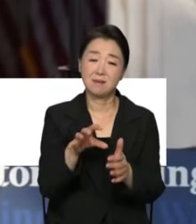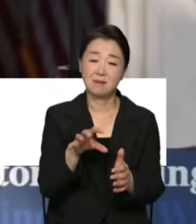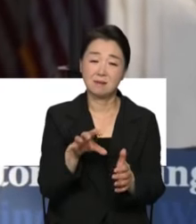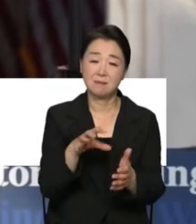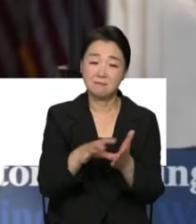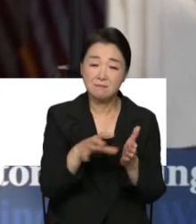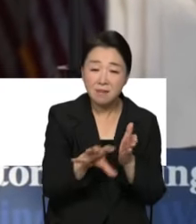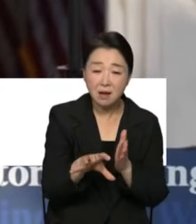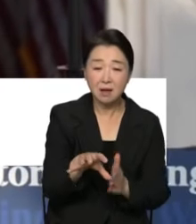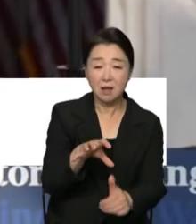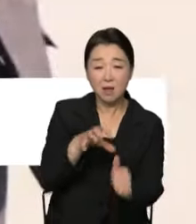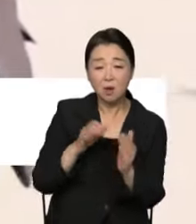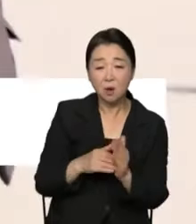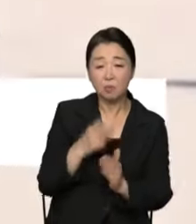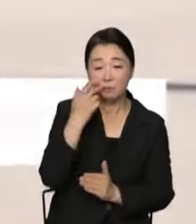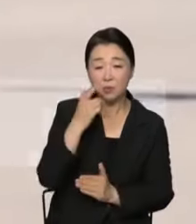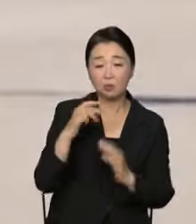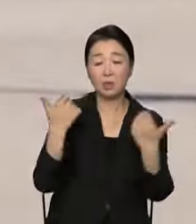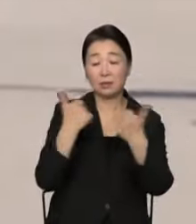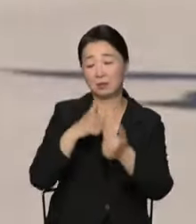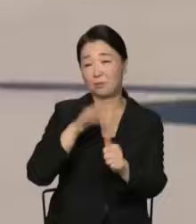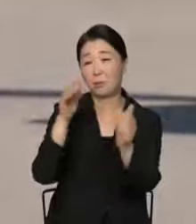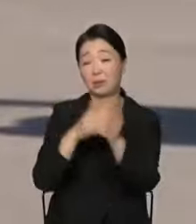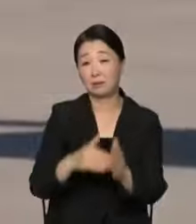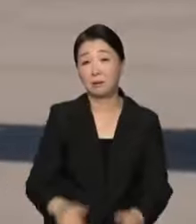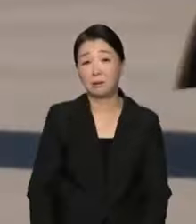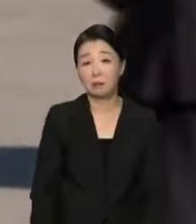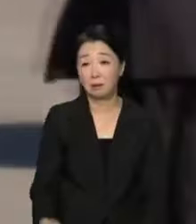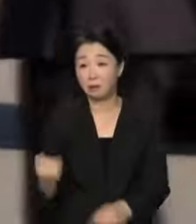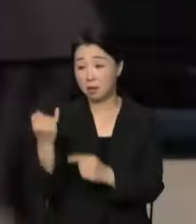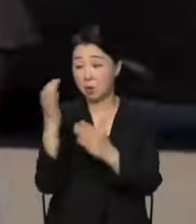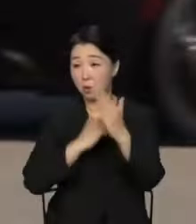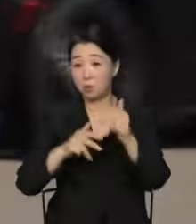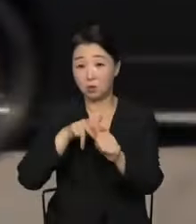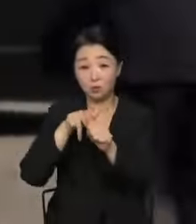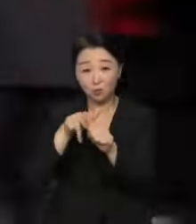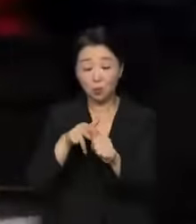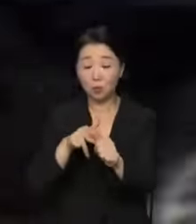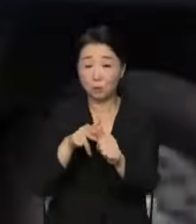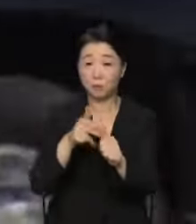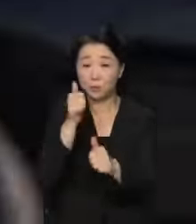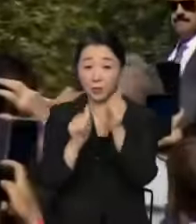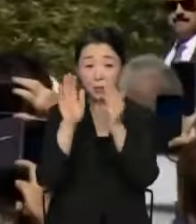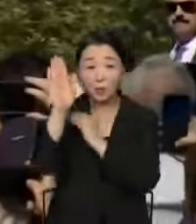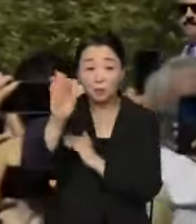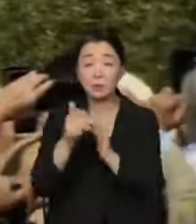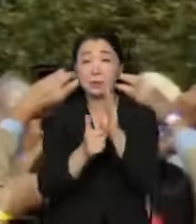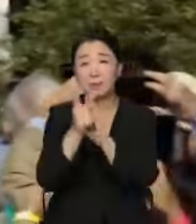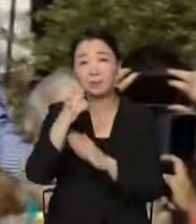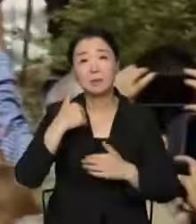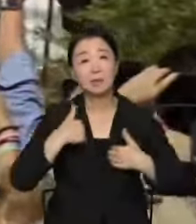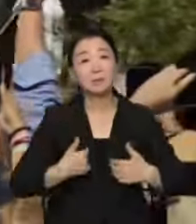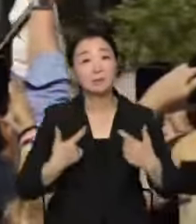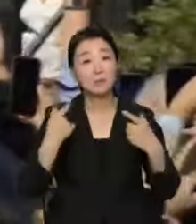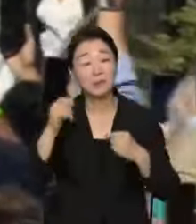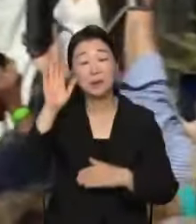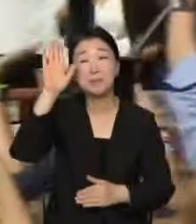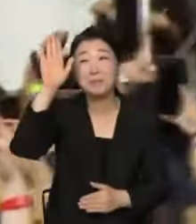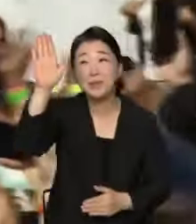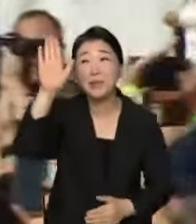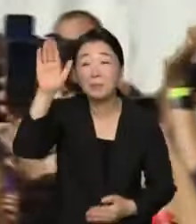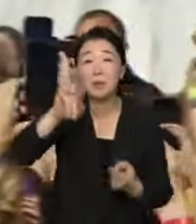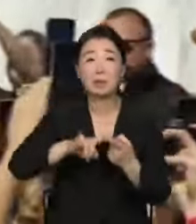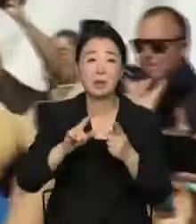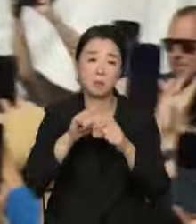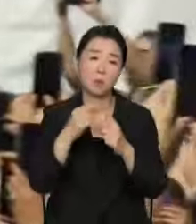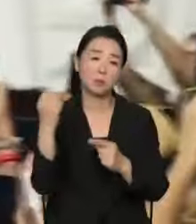the United States Capitol. 해리스는 공식 후보가 된 전당대회 이후 희망이나 기쁨과 같은 미래지향적인